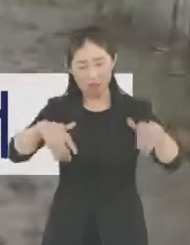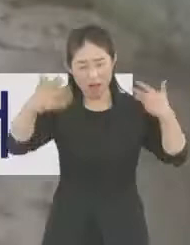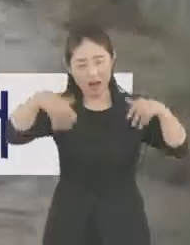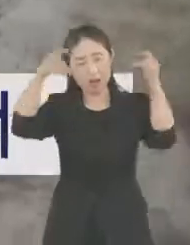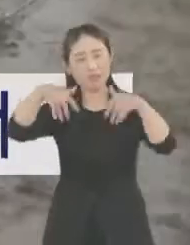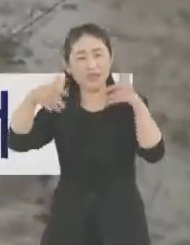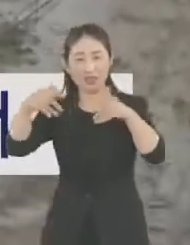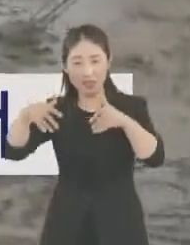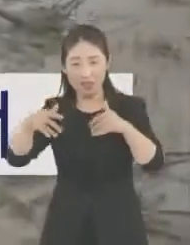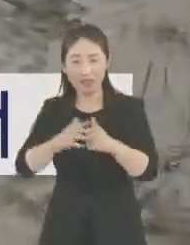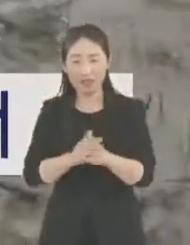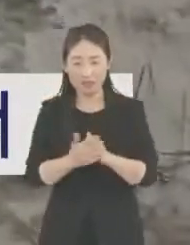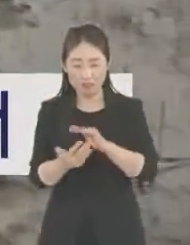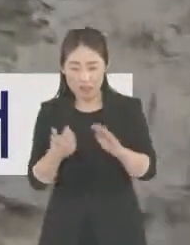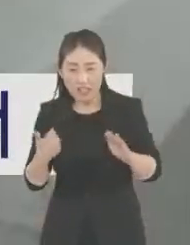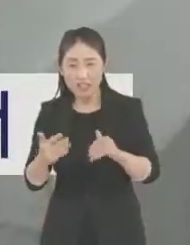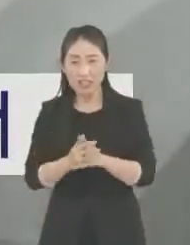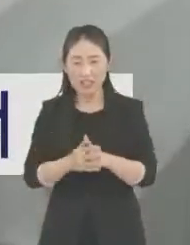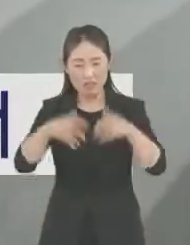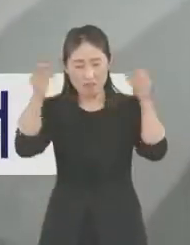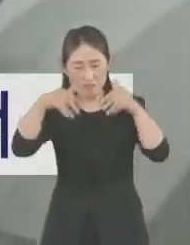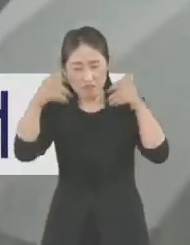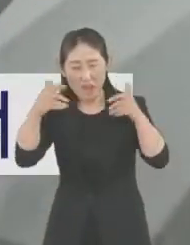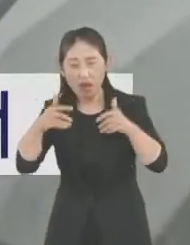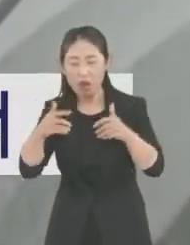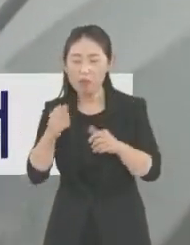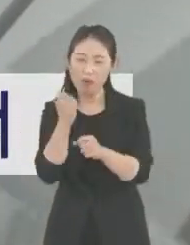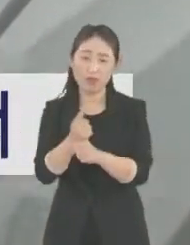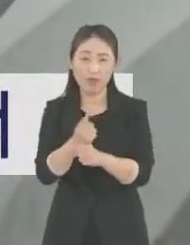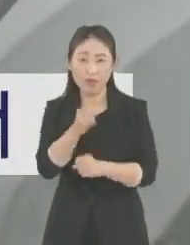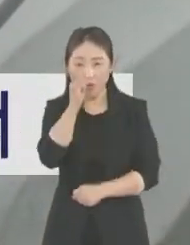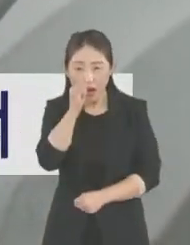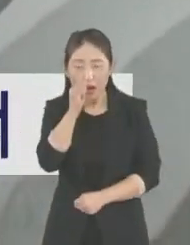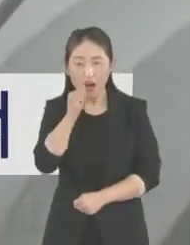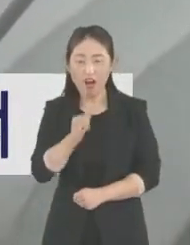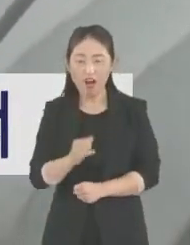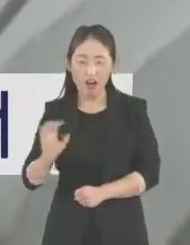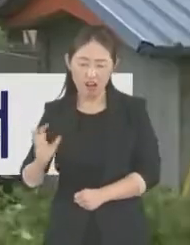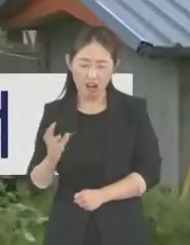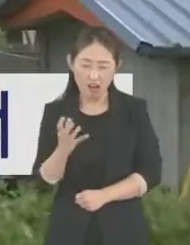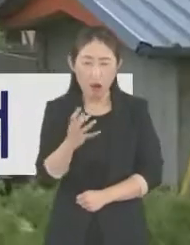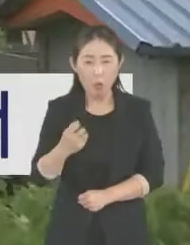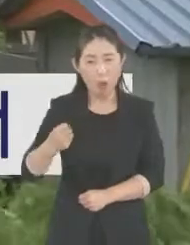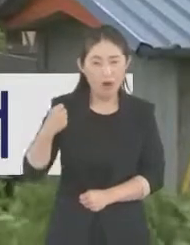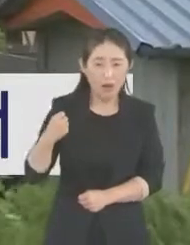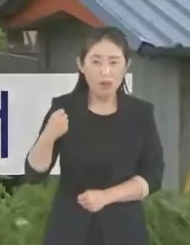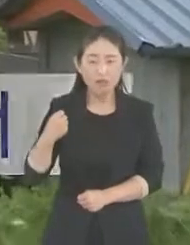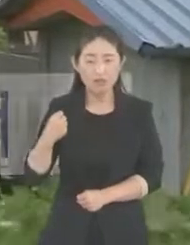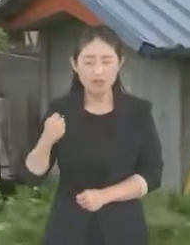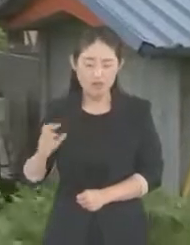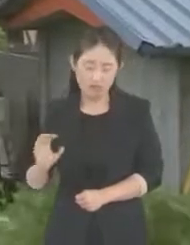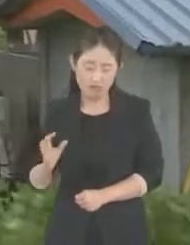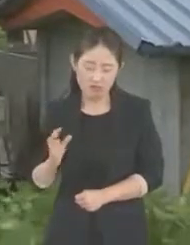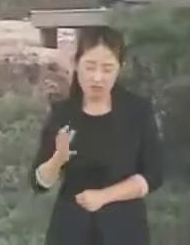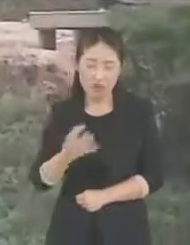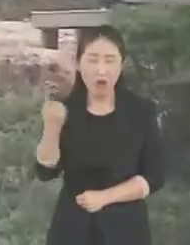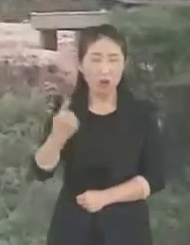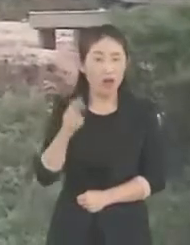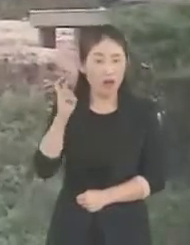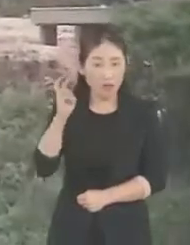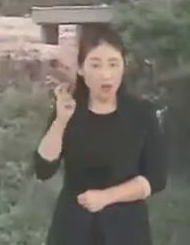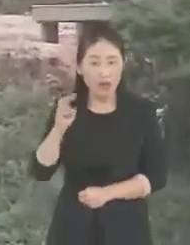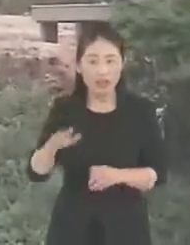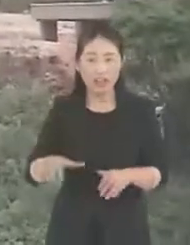되며 상륙 전부터 많은 비가 예상되는 가운데 역대 가장 강한 상태로 상륙할 것이라는 전망도 있어